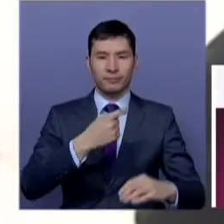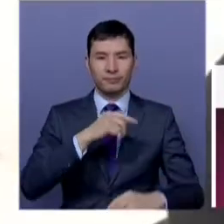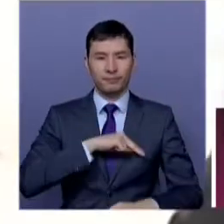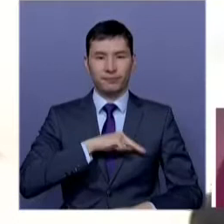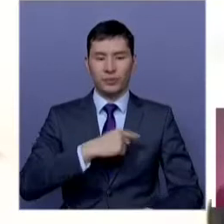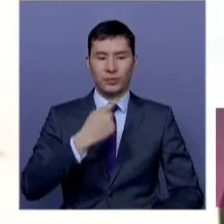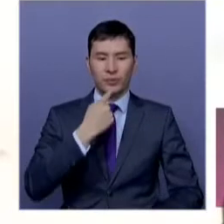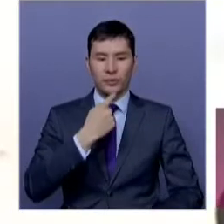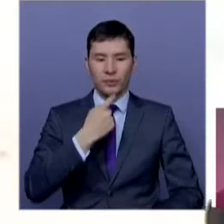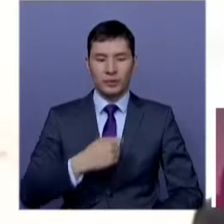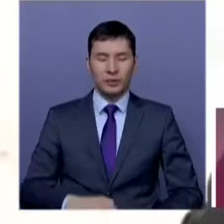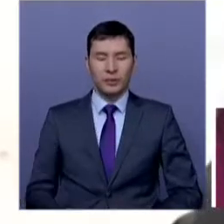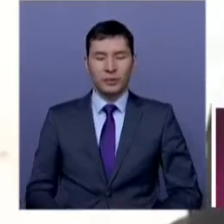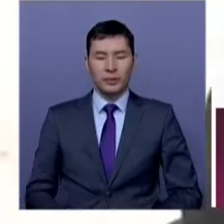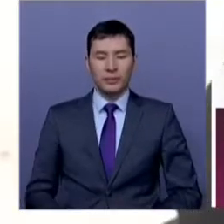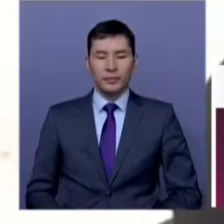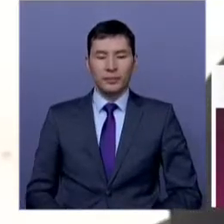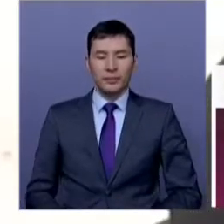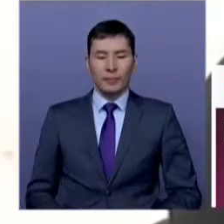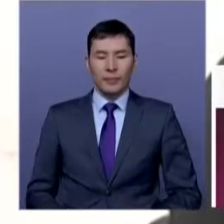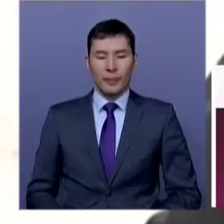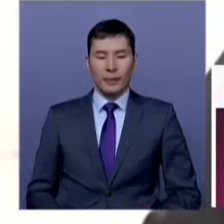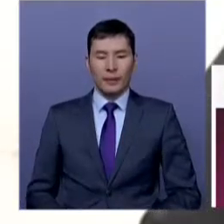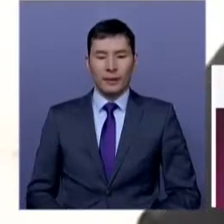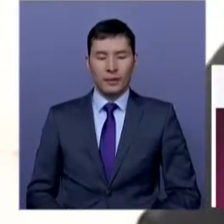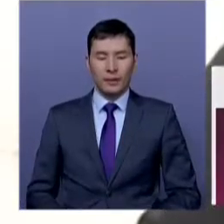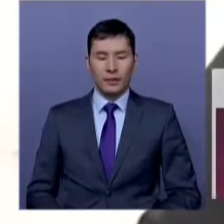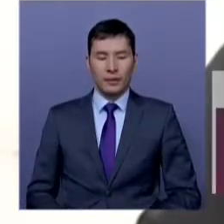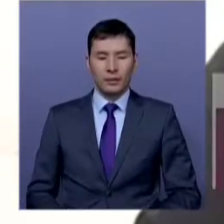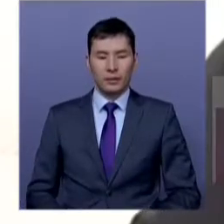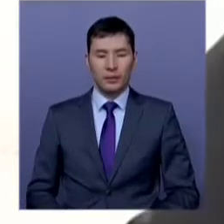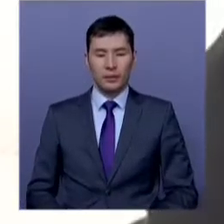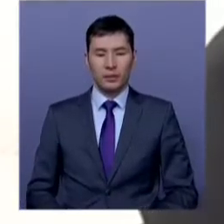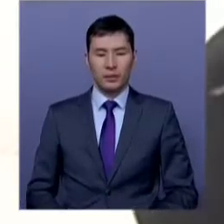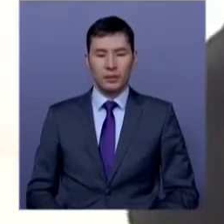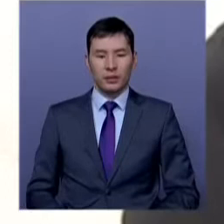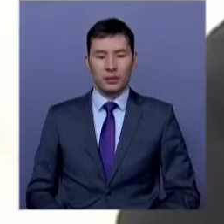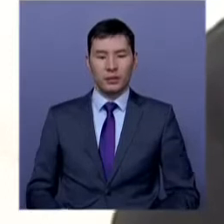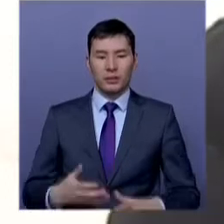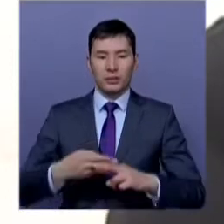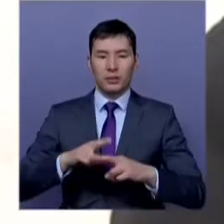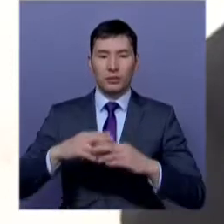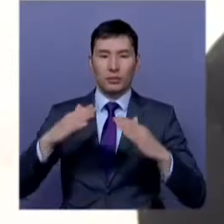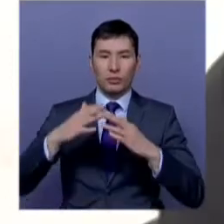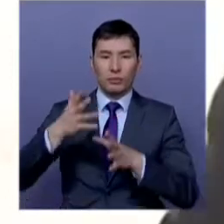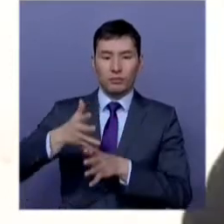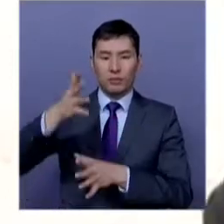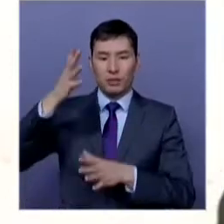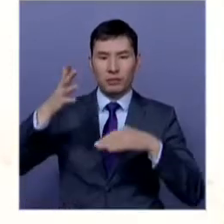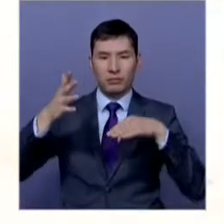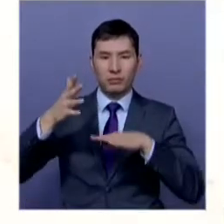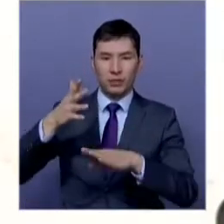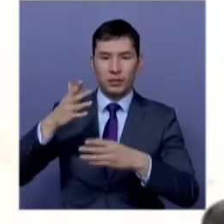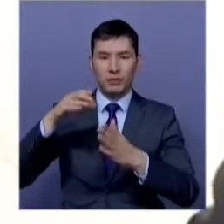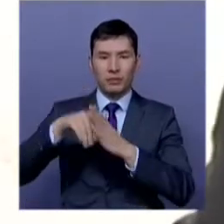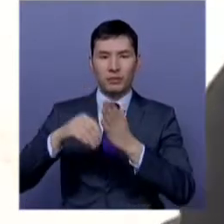Көптеген тіпті жай нандай үйлердің парковкаларының өзінде де платный